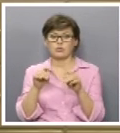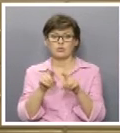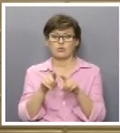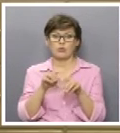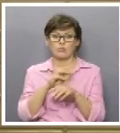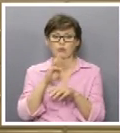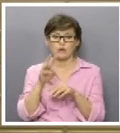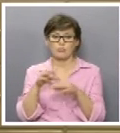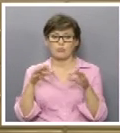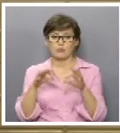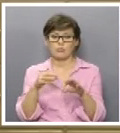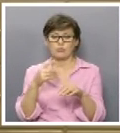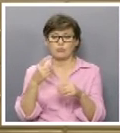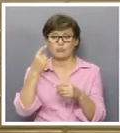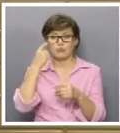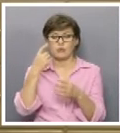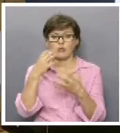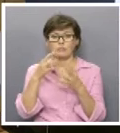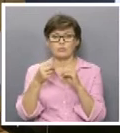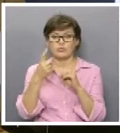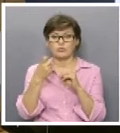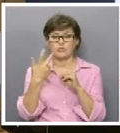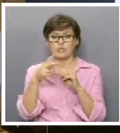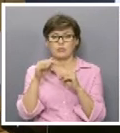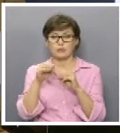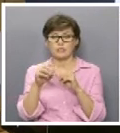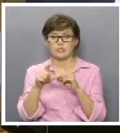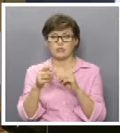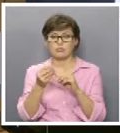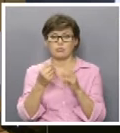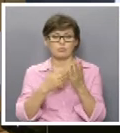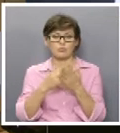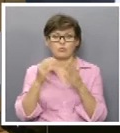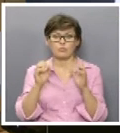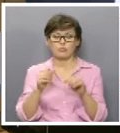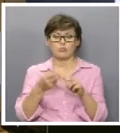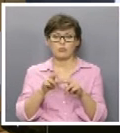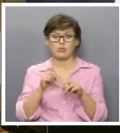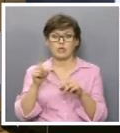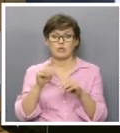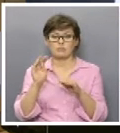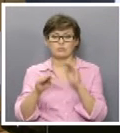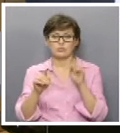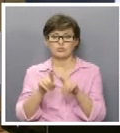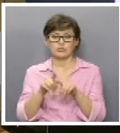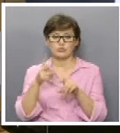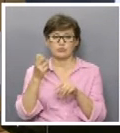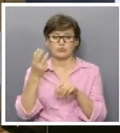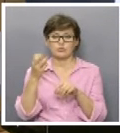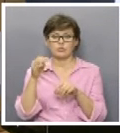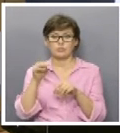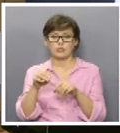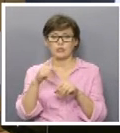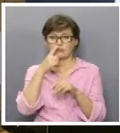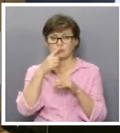жабдықтауға көліктердің түріне орай орта есеппен 180 мың теңге жұмсалады. Бұл баға бұдан да жоғары болуы мүмкін, тіпті газға арналған құрылғы 200-300 мың болуы да